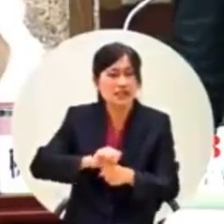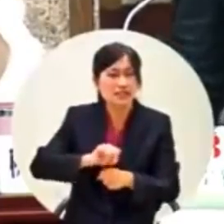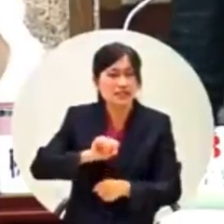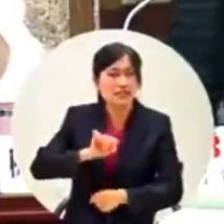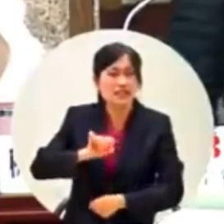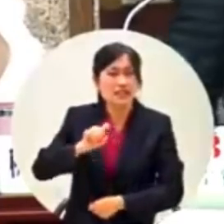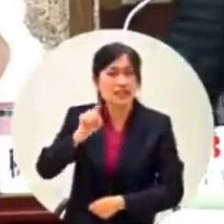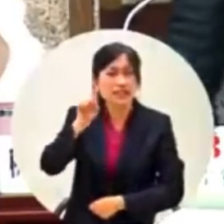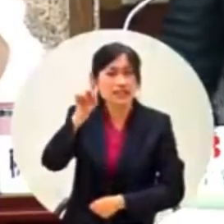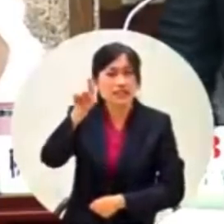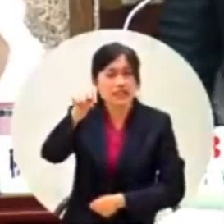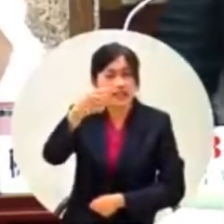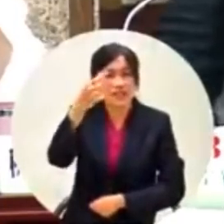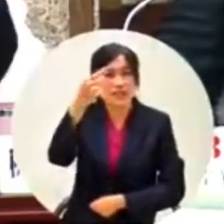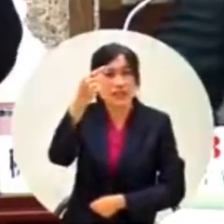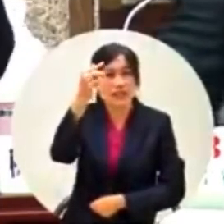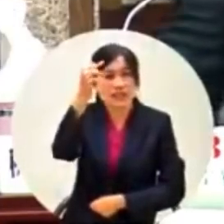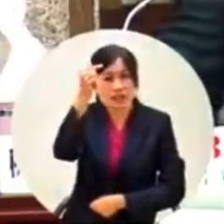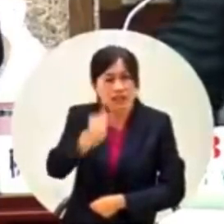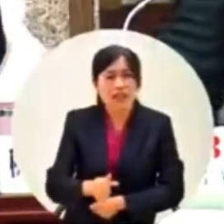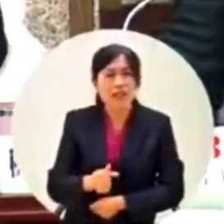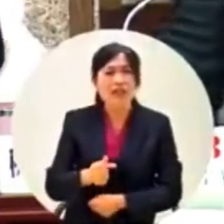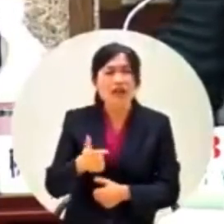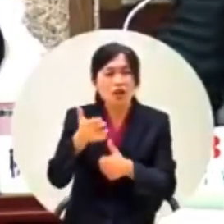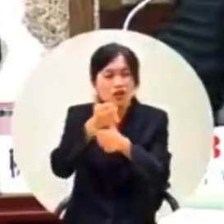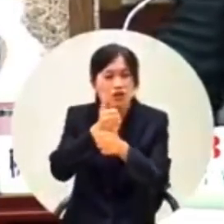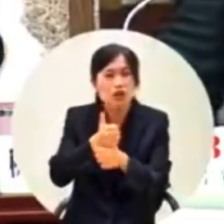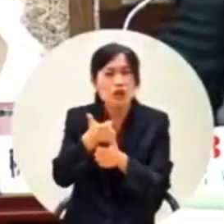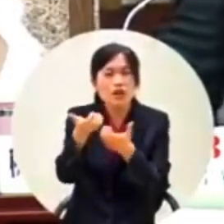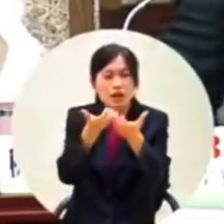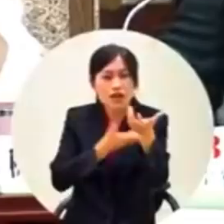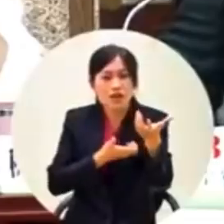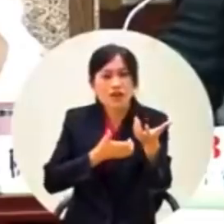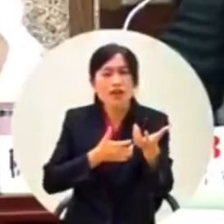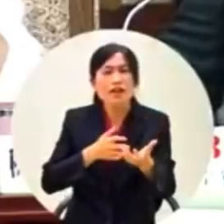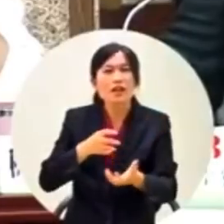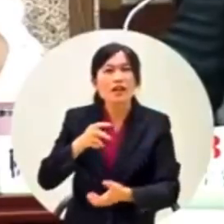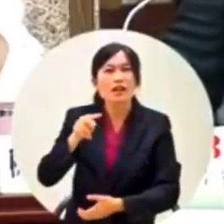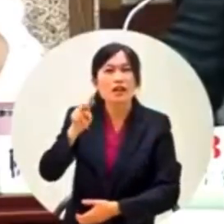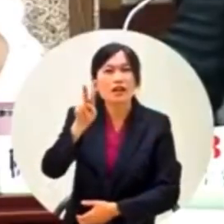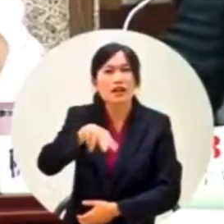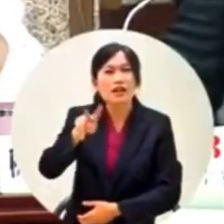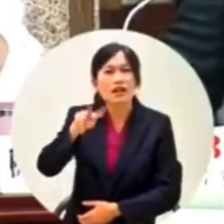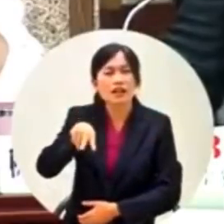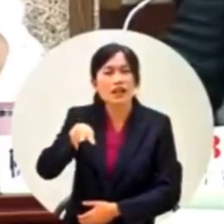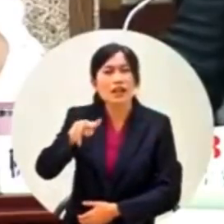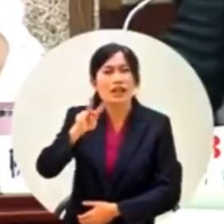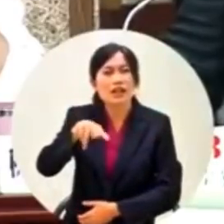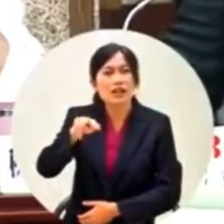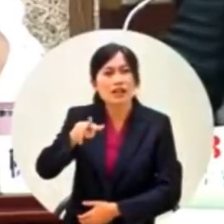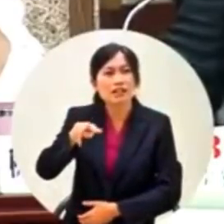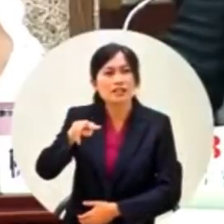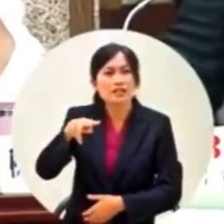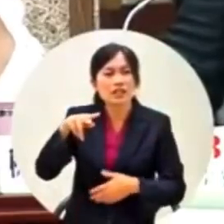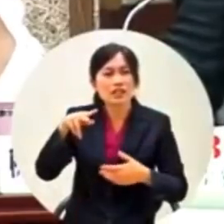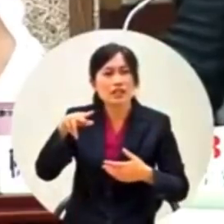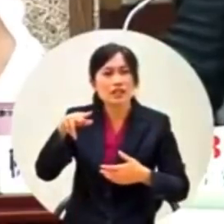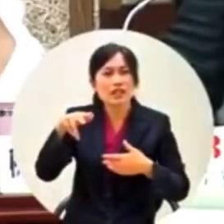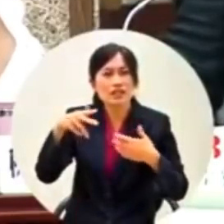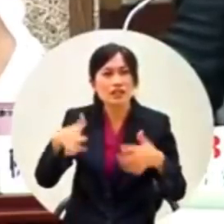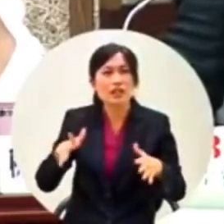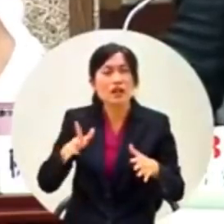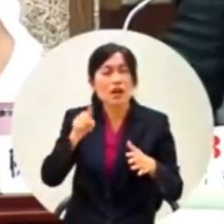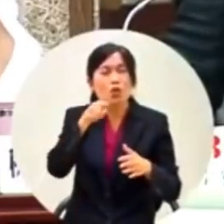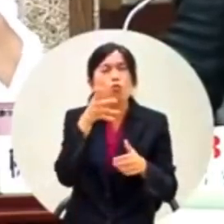收是，我的动画统筹分配税款会涨增加2751左右。 啊，一兆诶，我说 哈， 啊，一兆诶，我